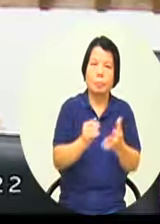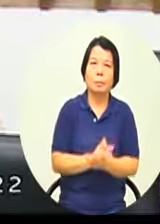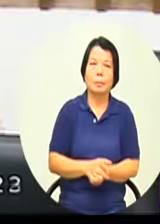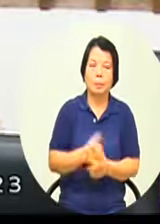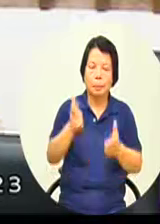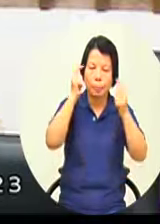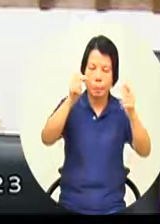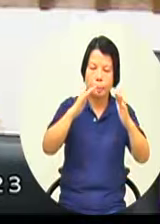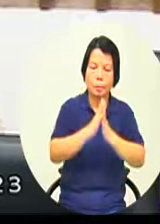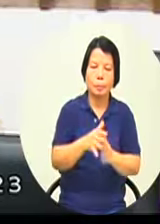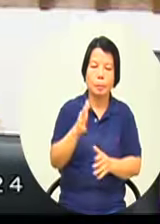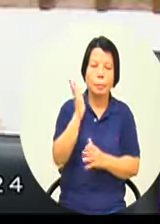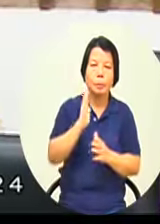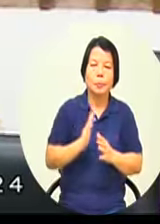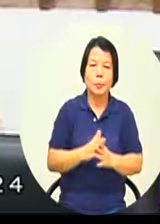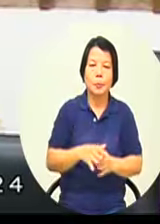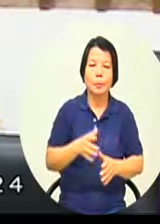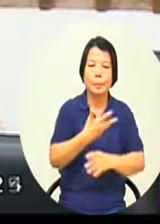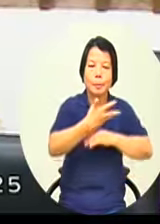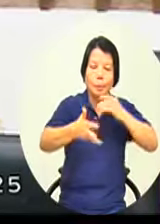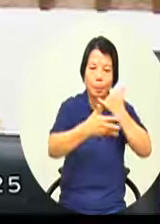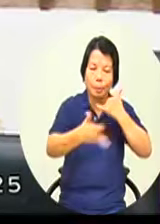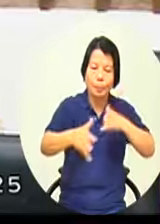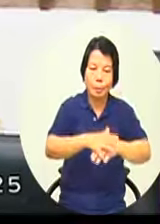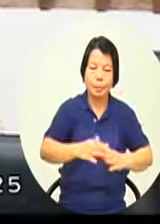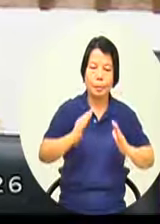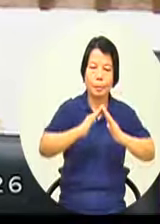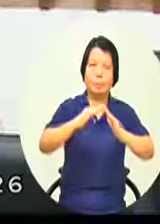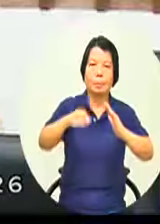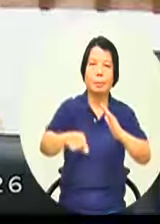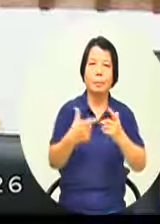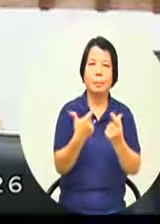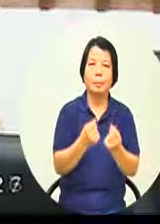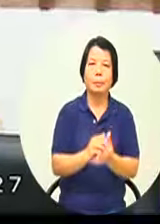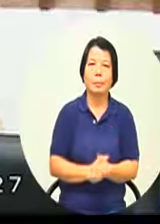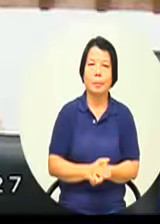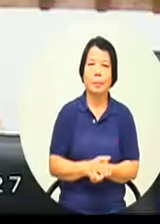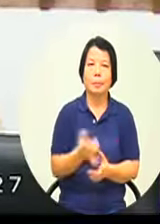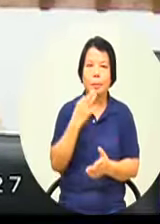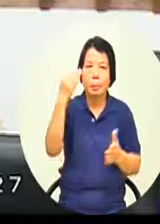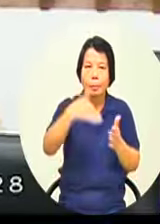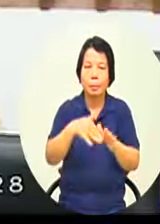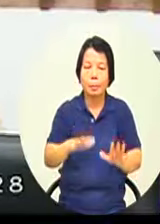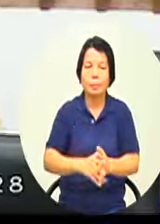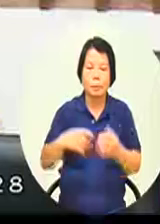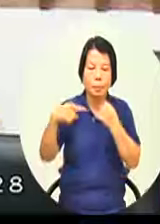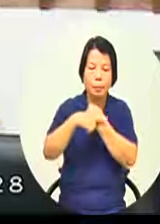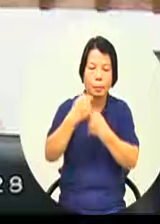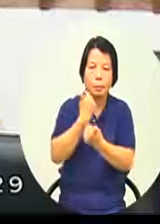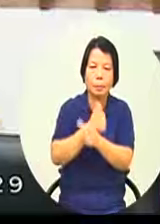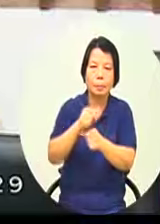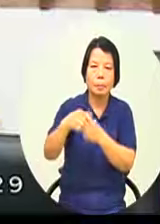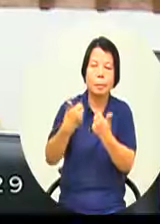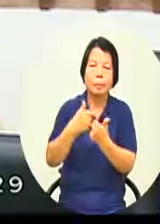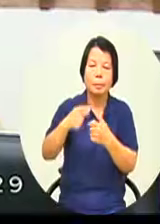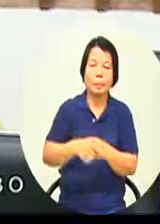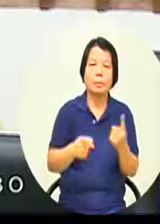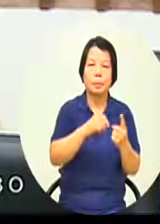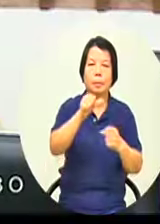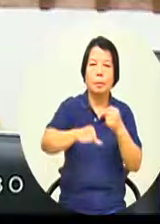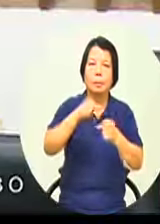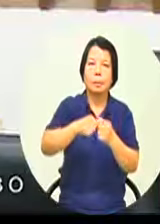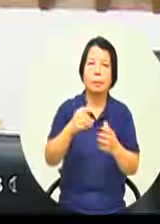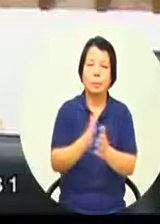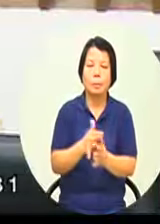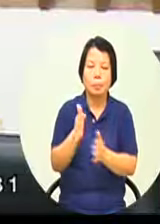之都，不是淹水之都哦。所以这样的状况哦，那我看了一下研考会的报告，在2015年第一次